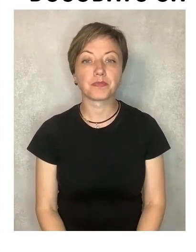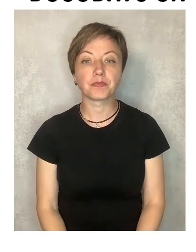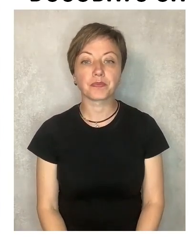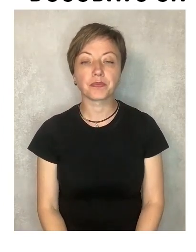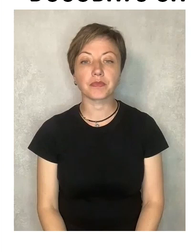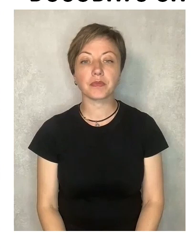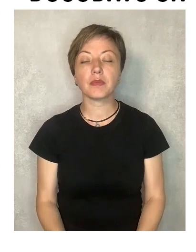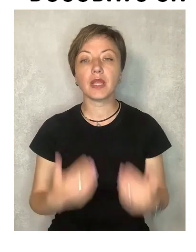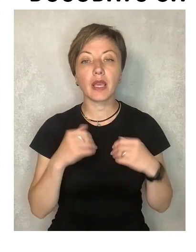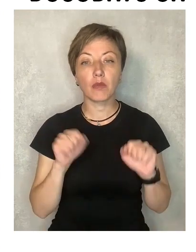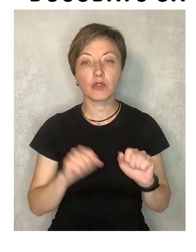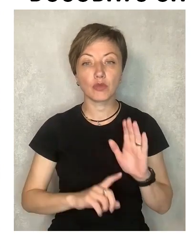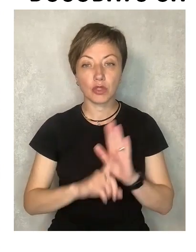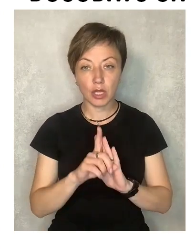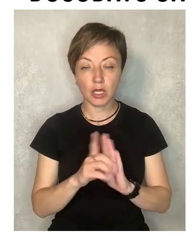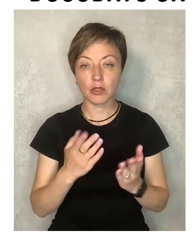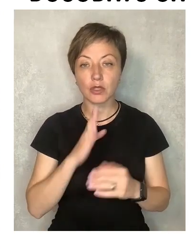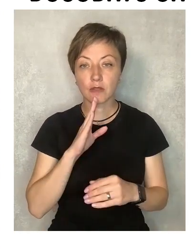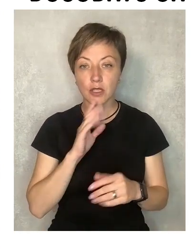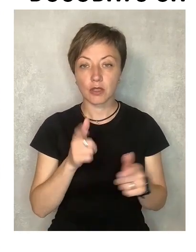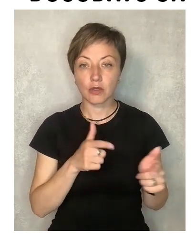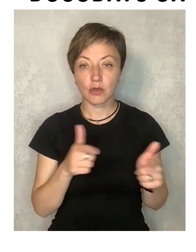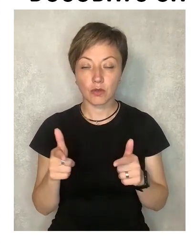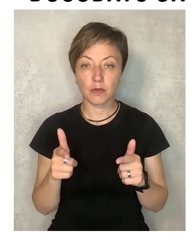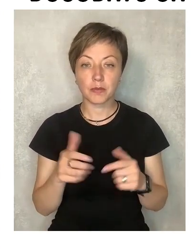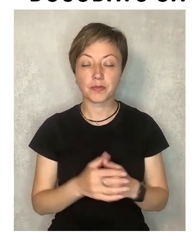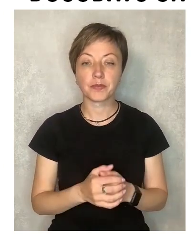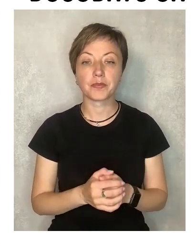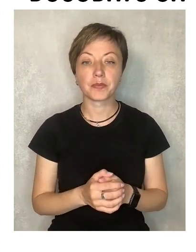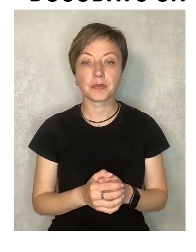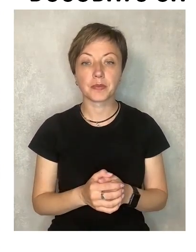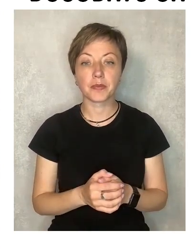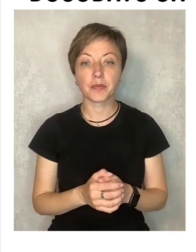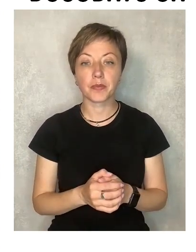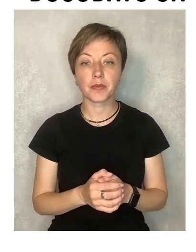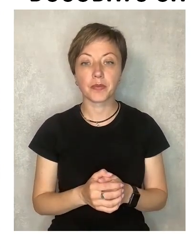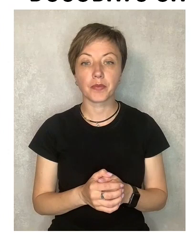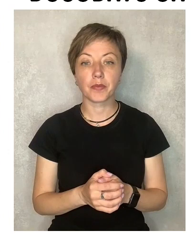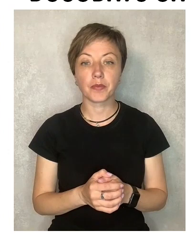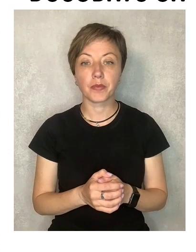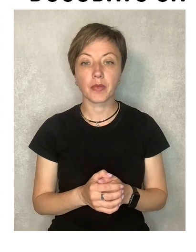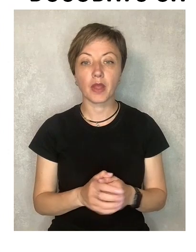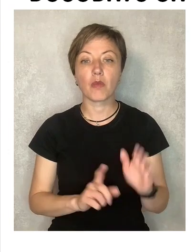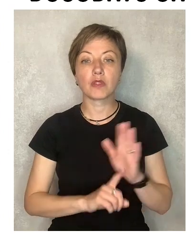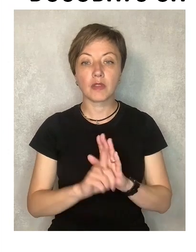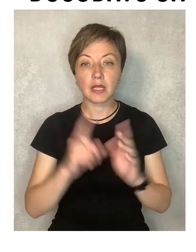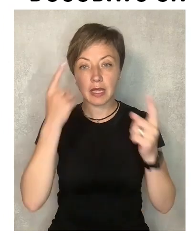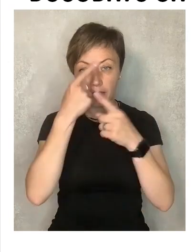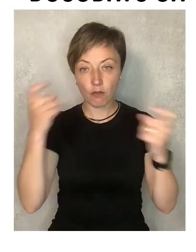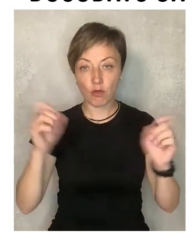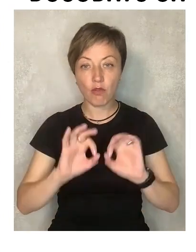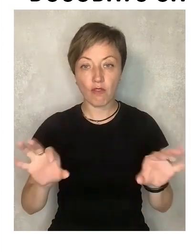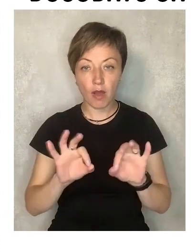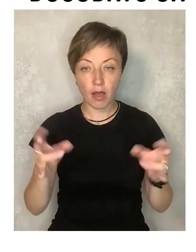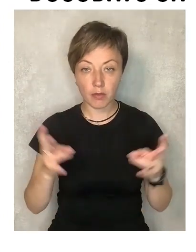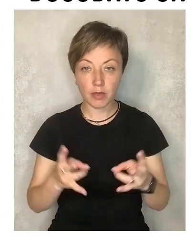якщо дівчата то хочуть, то приєднайтесь до відповіді теж. Ну, починати з інформування, тобто, там, не